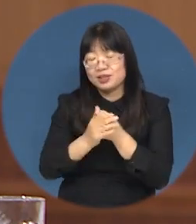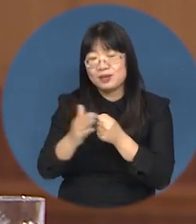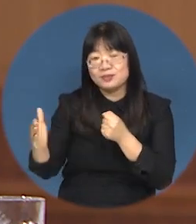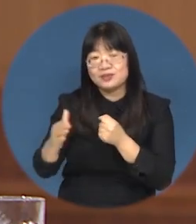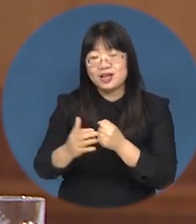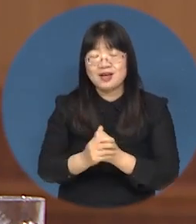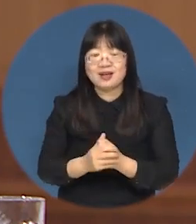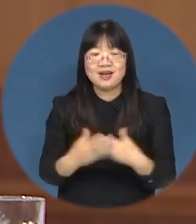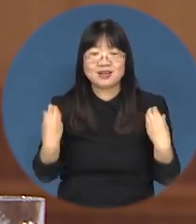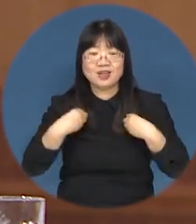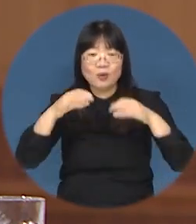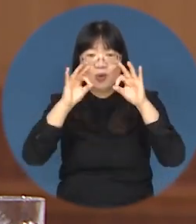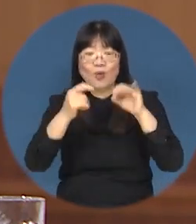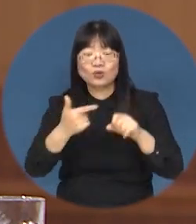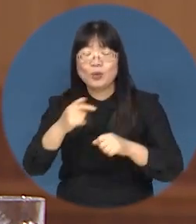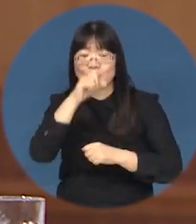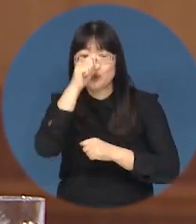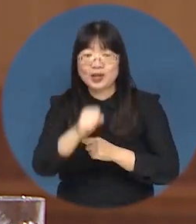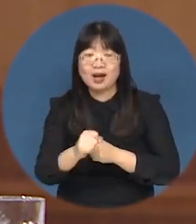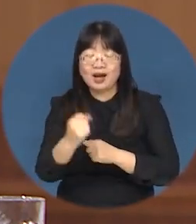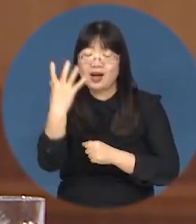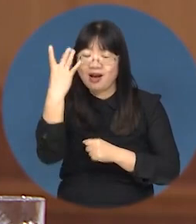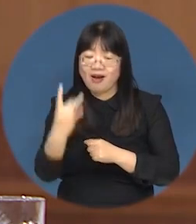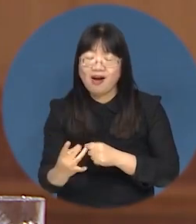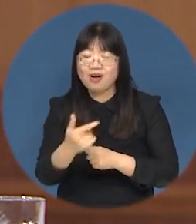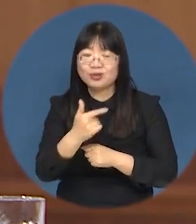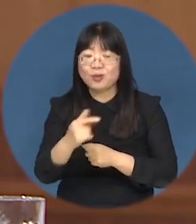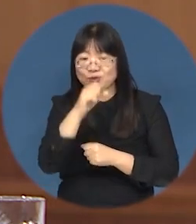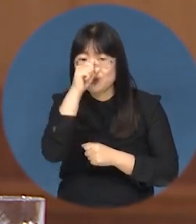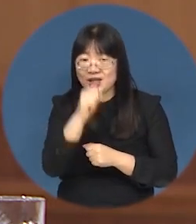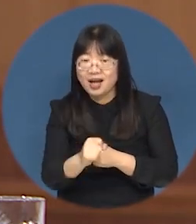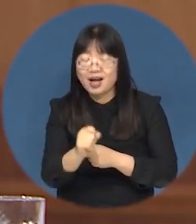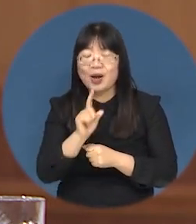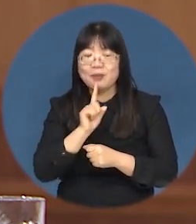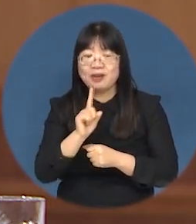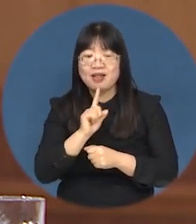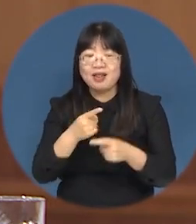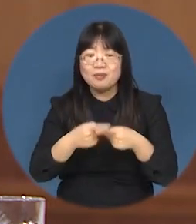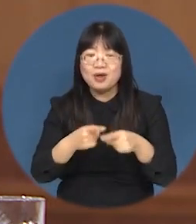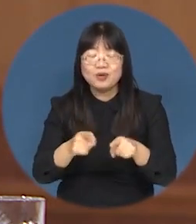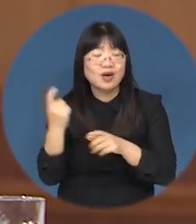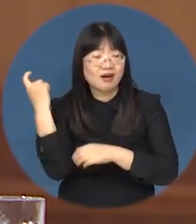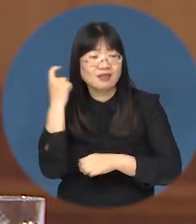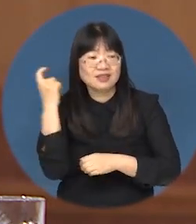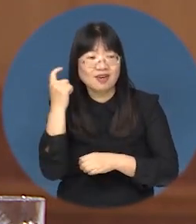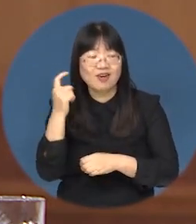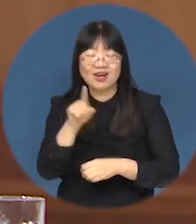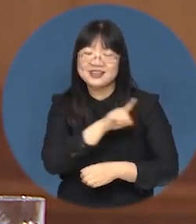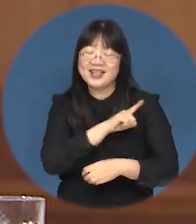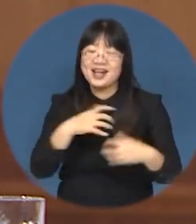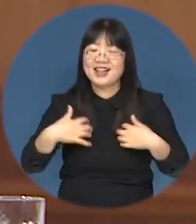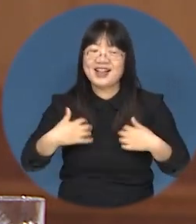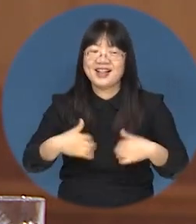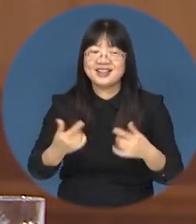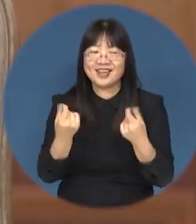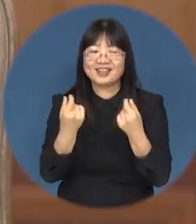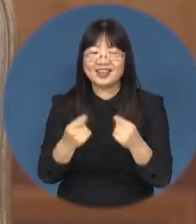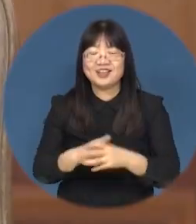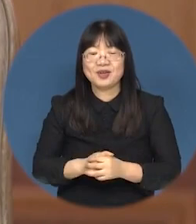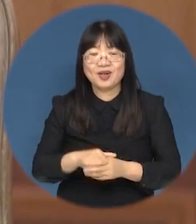탁 착용해보니 너무 좋다. 딱 맞아서 편하다. 예. 이런 말씀 듣는 게 최고 낙이실 것 같아요.